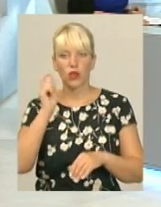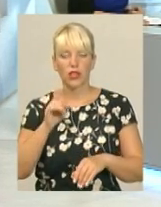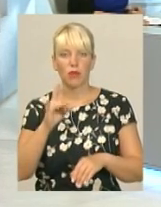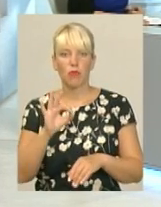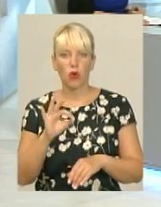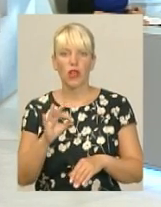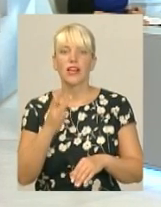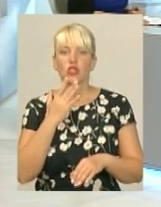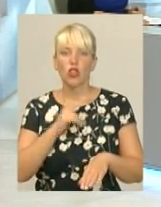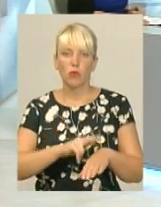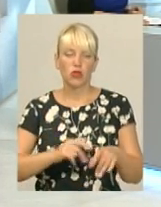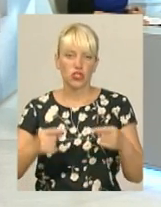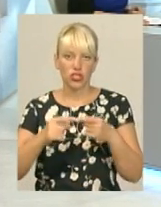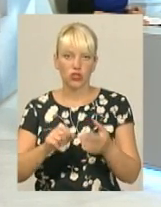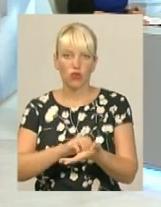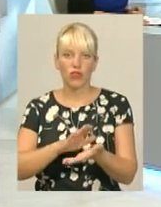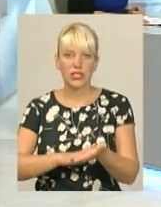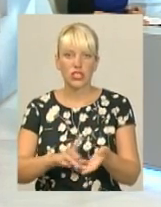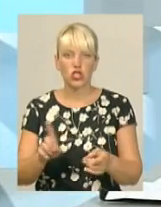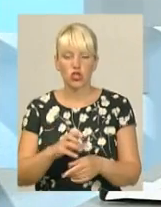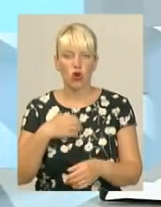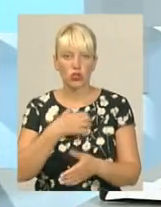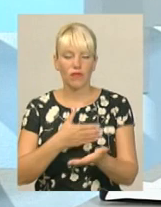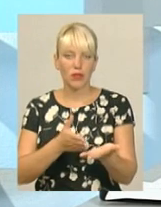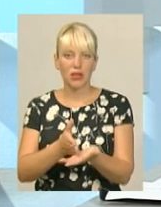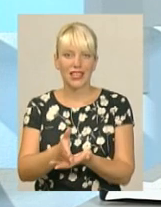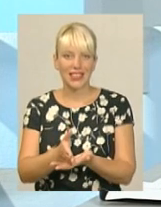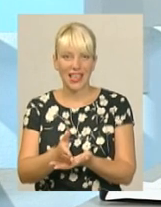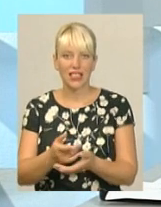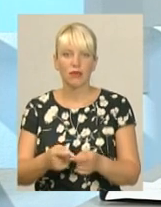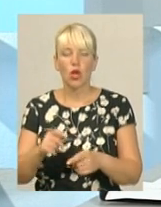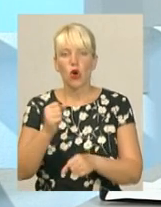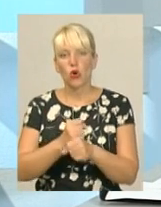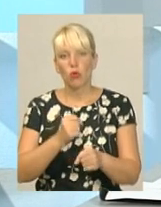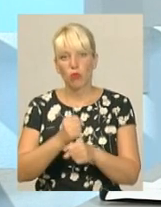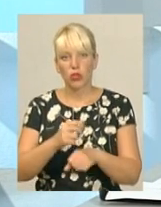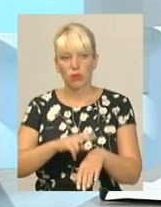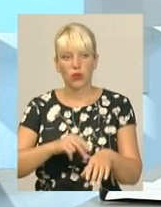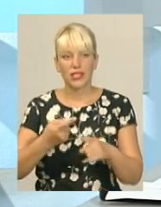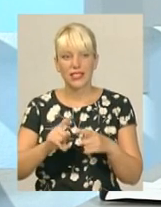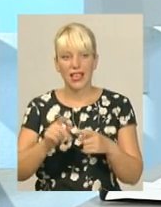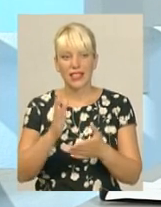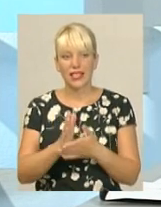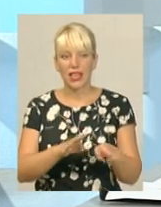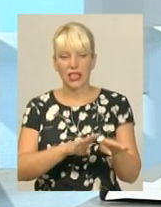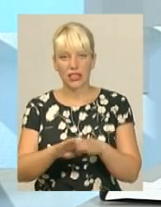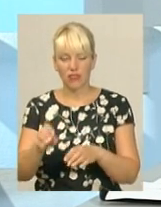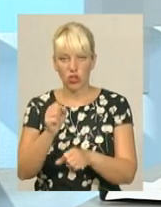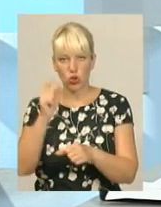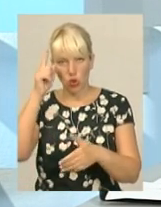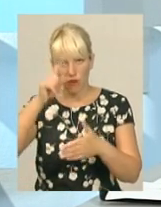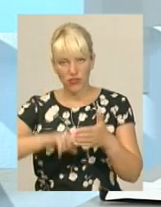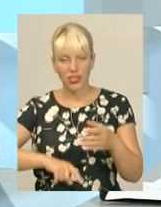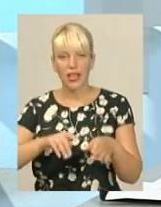чітко визначив, що основним критерієм роботи Національної поліції саме є рівень довіри. Рівень довіри